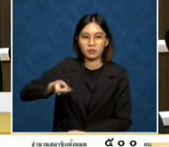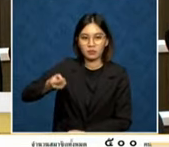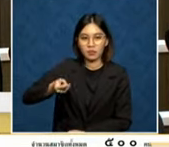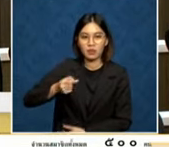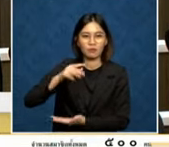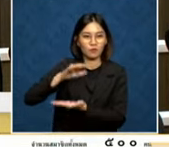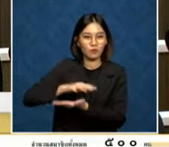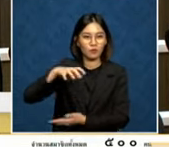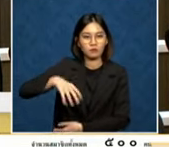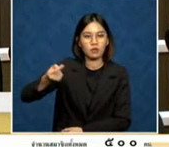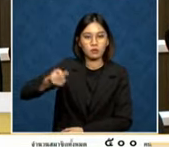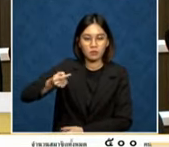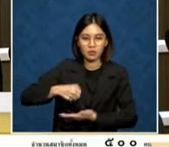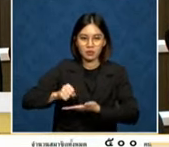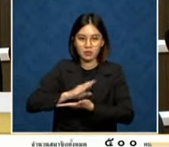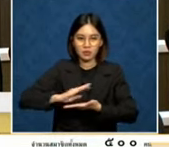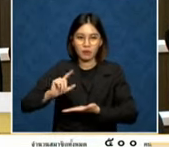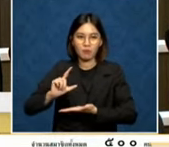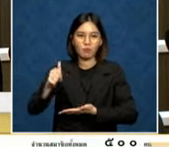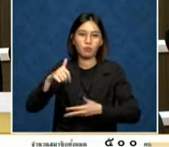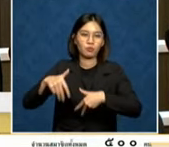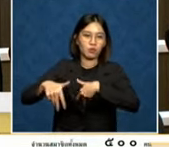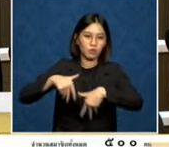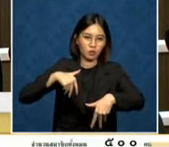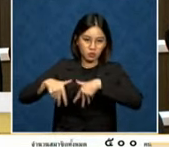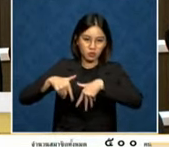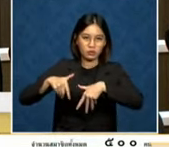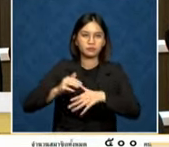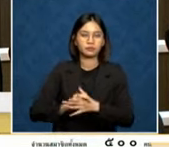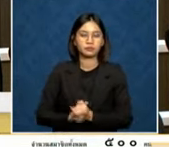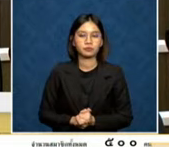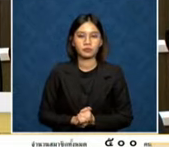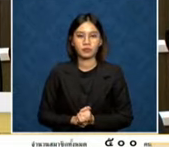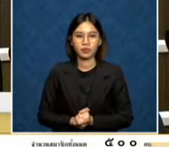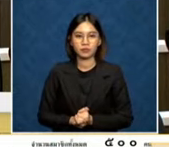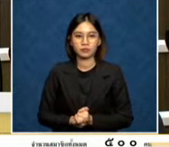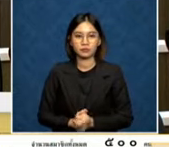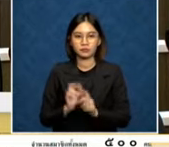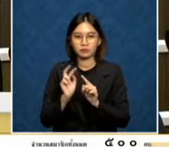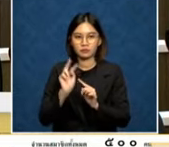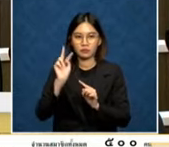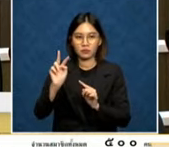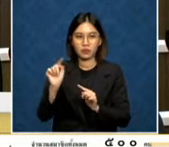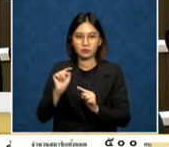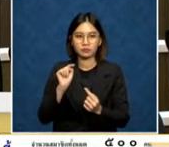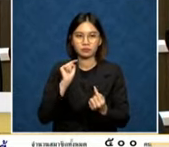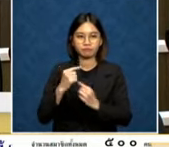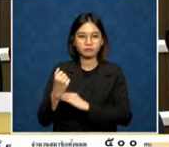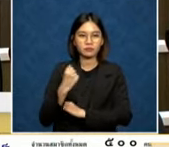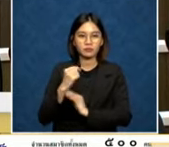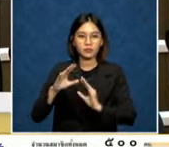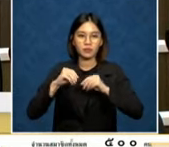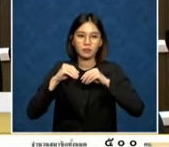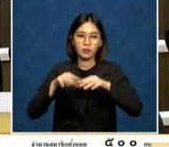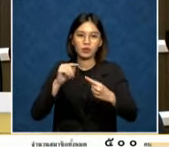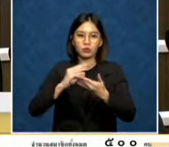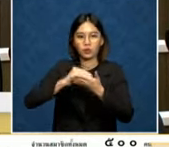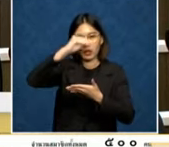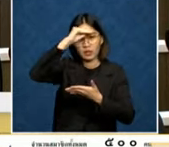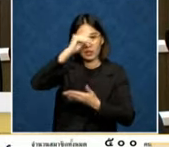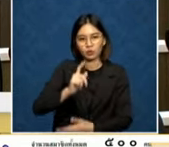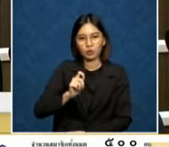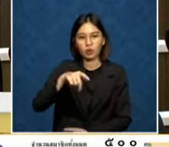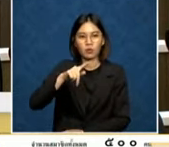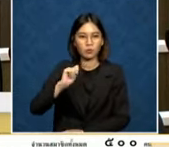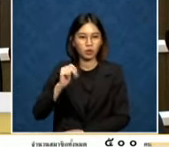โรงเรียนซึ่งเป็นสถาบันหลักของชุมชนเป็นสำคัญประเด็นที่ 2การกระจายอำนาจทางการศึกษาให้กับท้อง